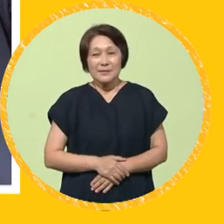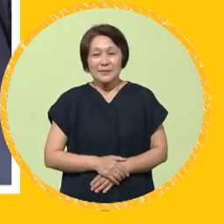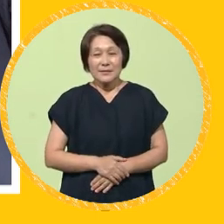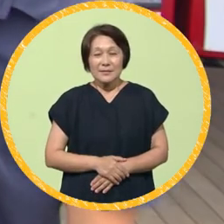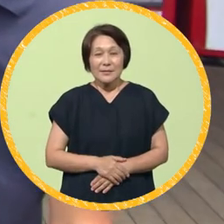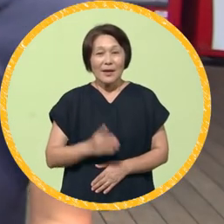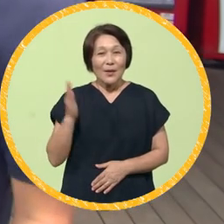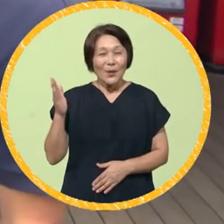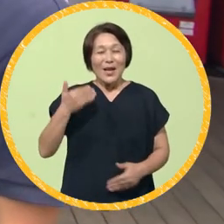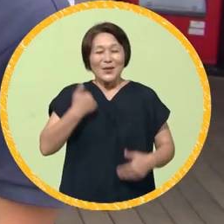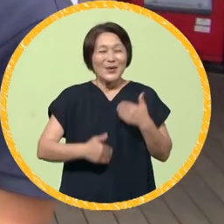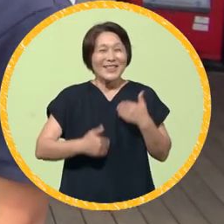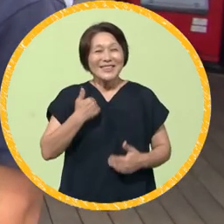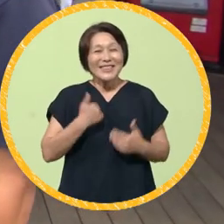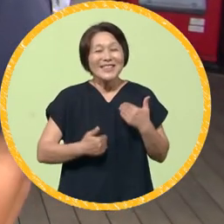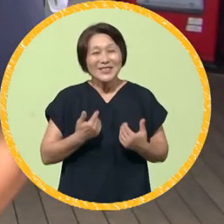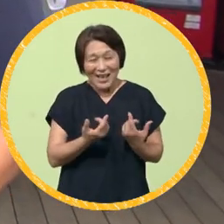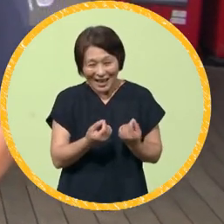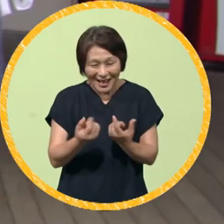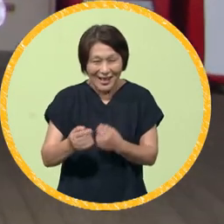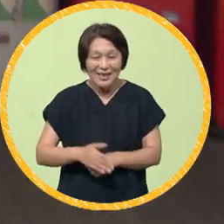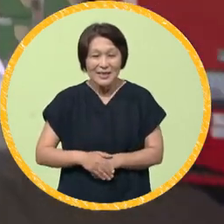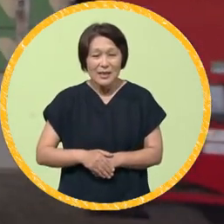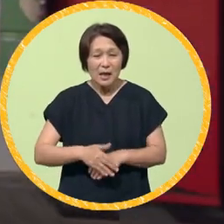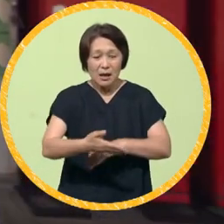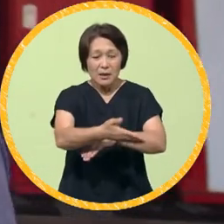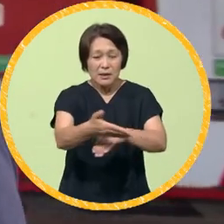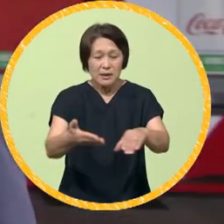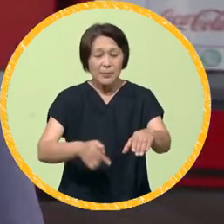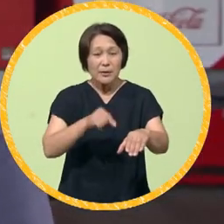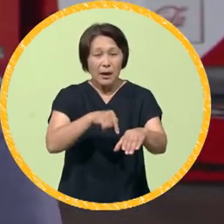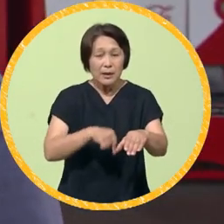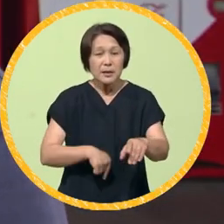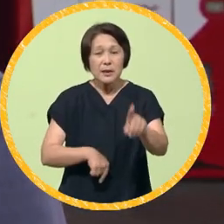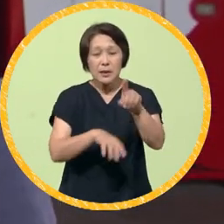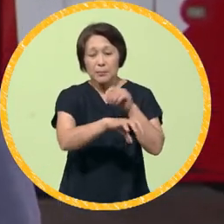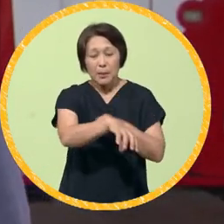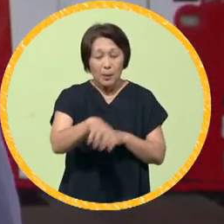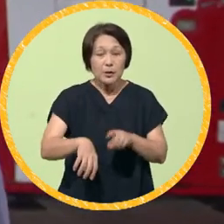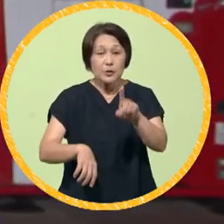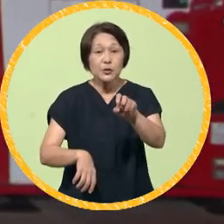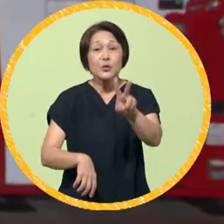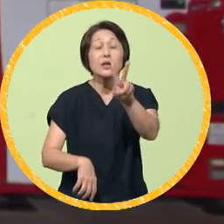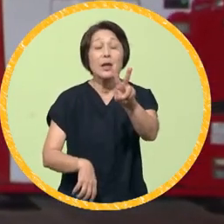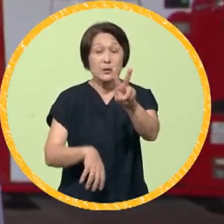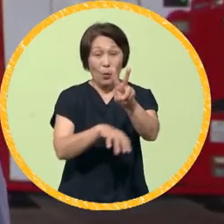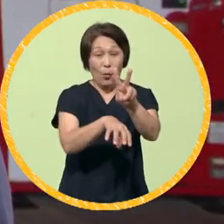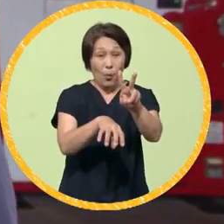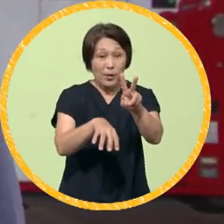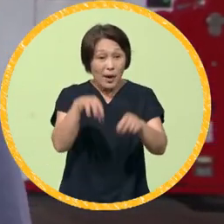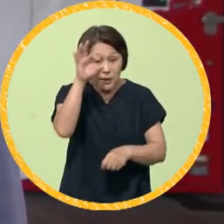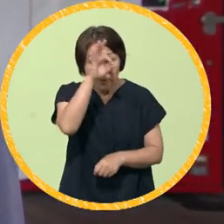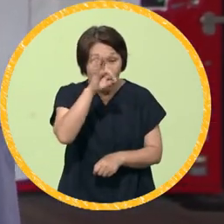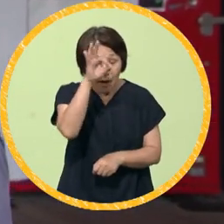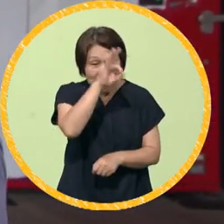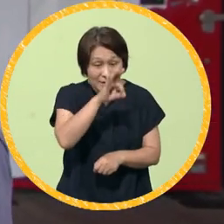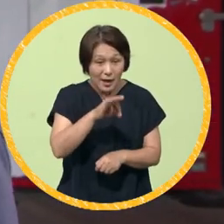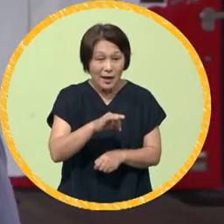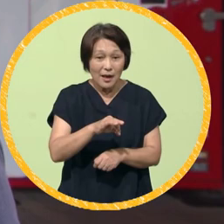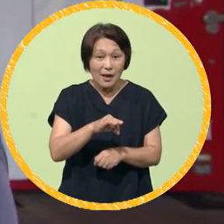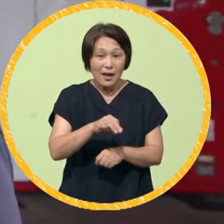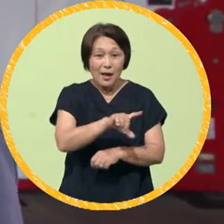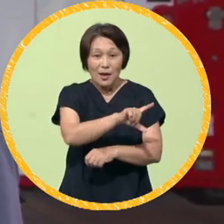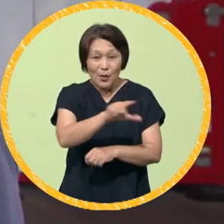これは嬉しいですね。 そうなんです、これが島の中に12カ所あるので、これ探してもらって、いろんな